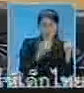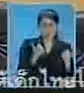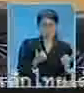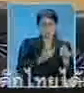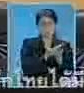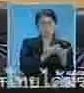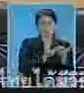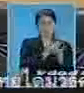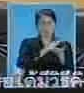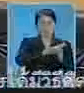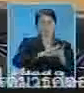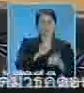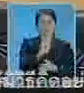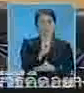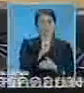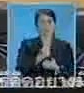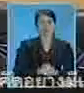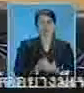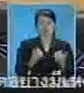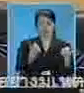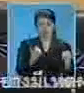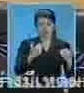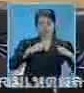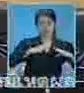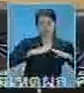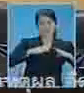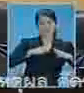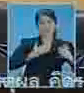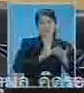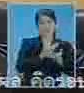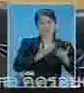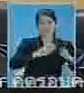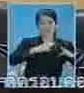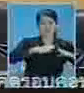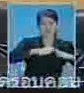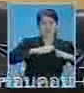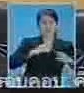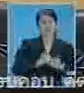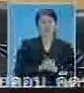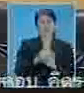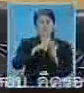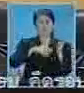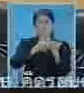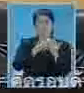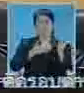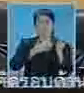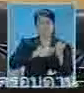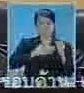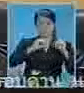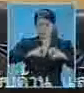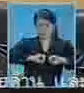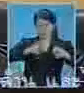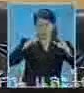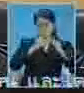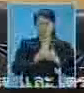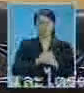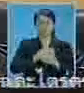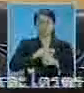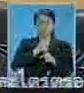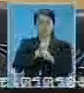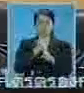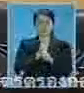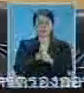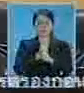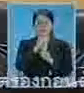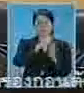ช่วงระยะเวลานั้นจึงได้พักการพิจารณาแต่นโยบายของผมชัดเจนนะครับและหน้าที่ของผมในฐานะว่าการก็คือการกำหน